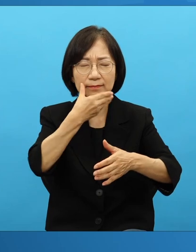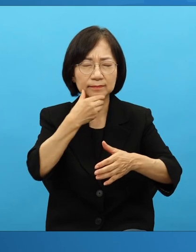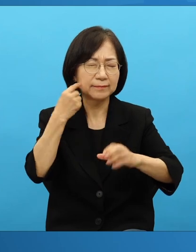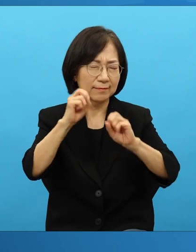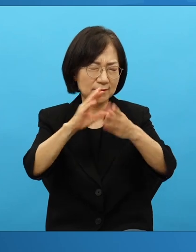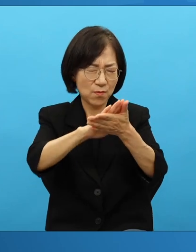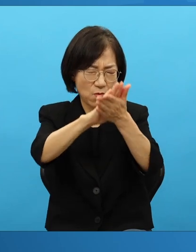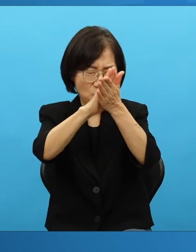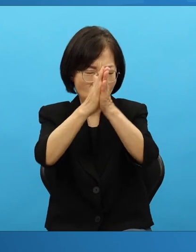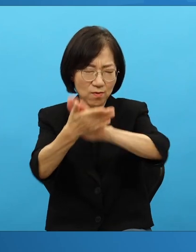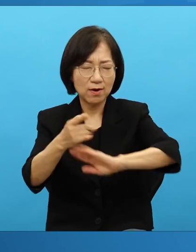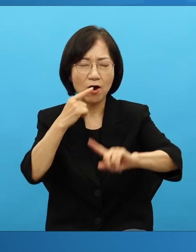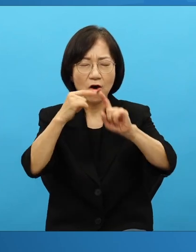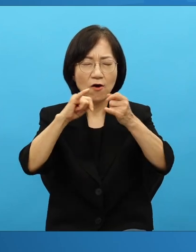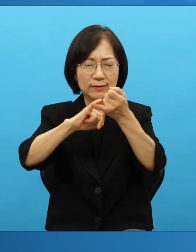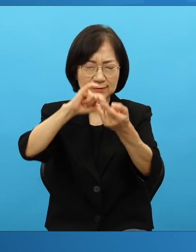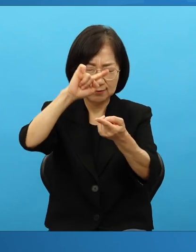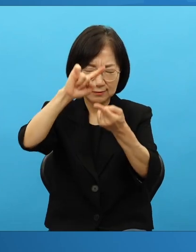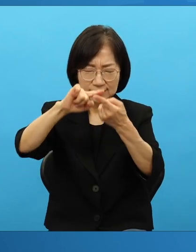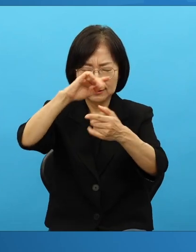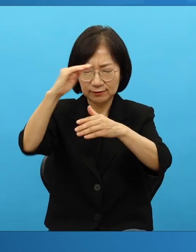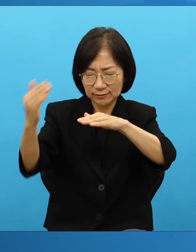가시니 감사합니다.